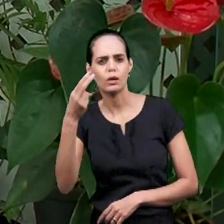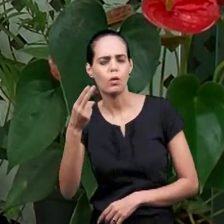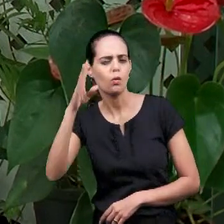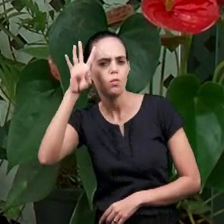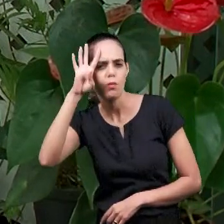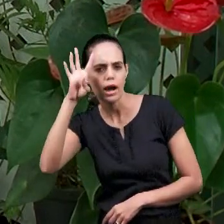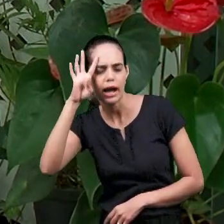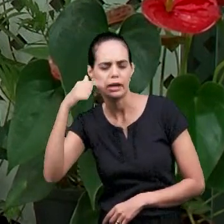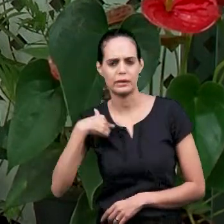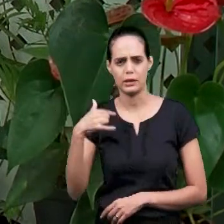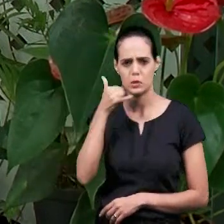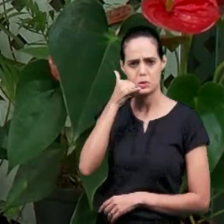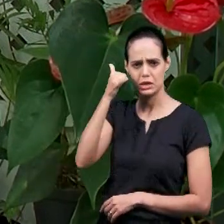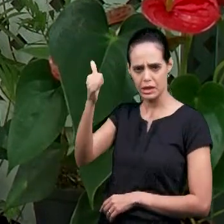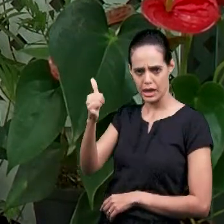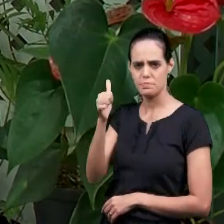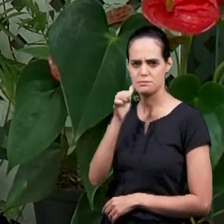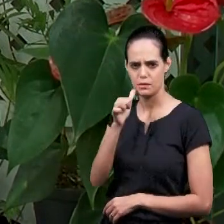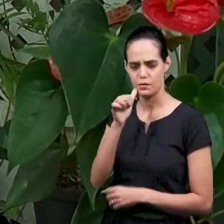Jeudi ou mercredi, je ne sais plus,